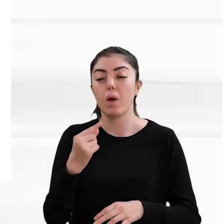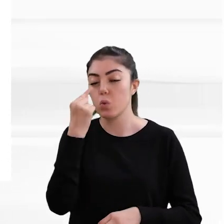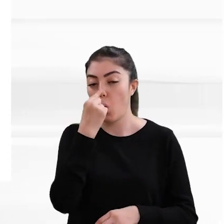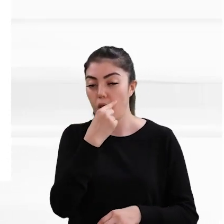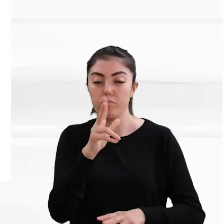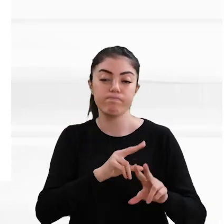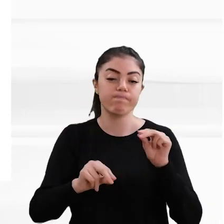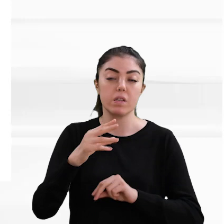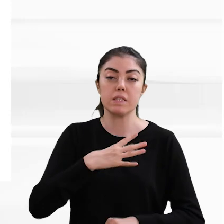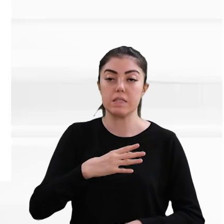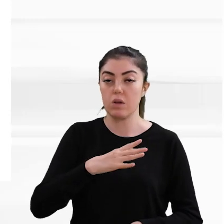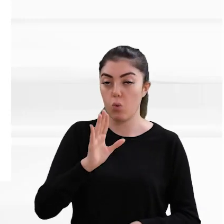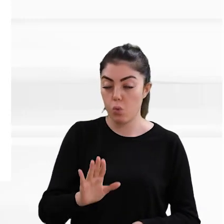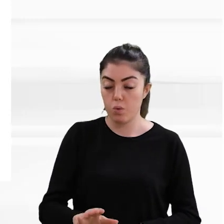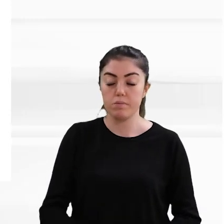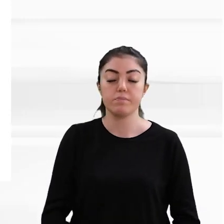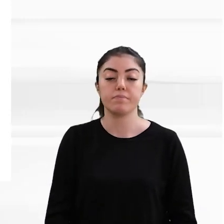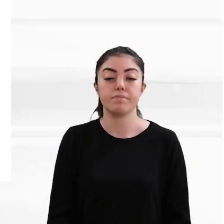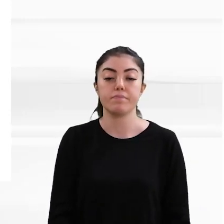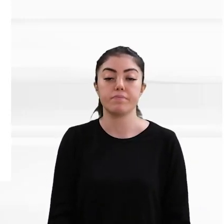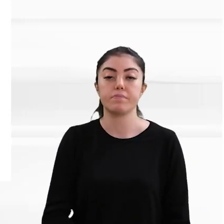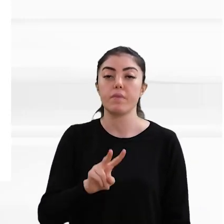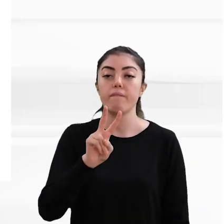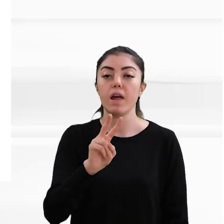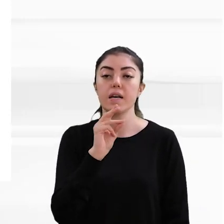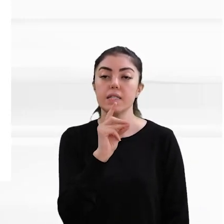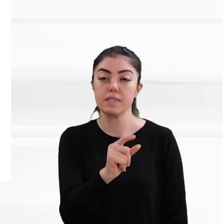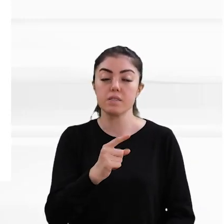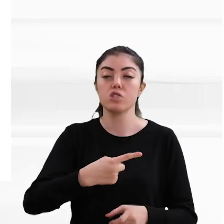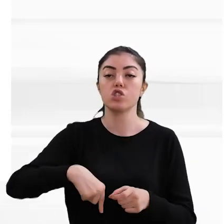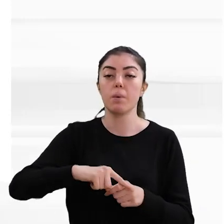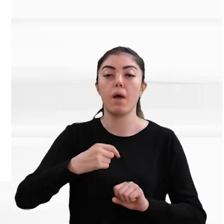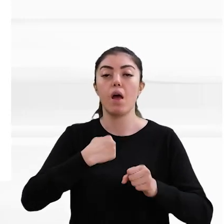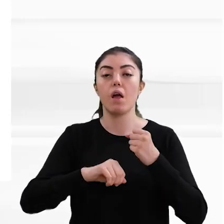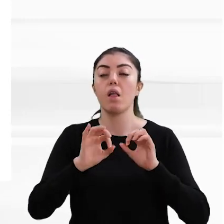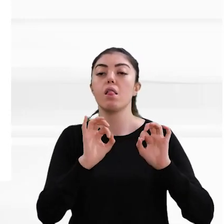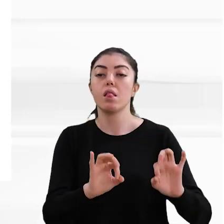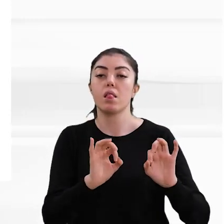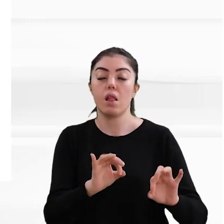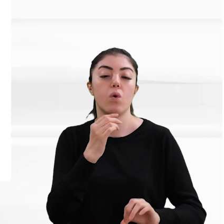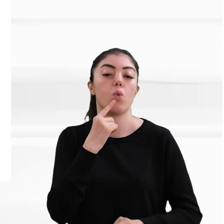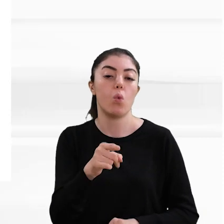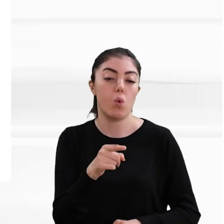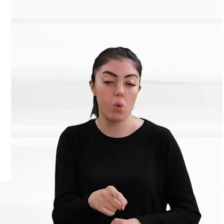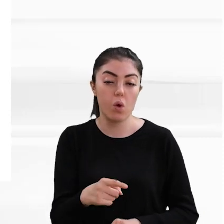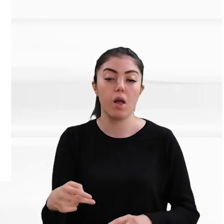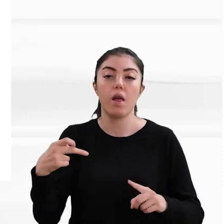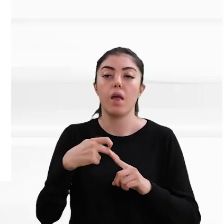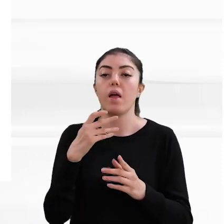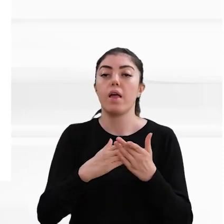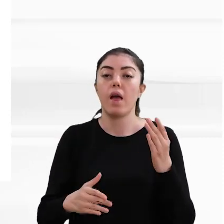hareket yapan bir cisim için basit bir şekil çizersek V hızıyla çembersel hareket